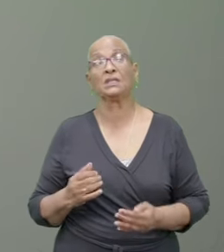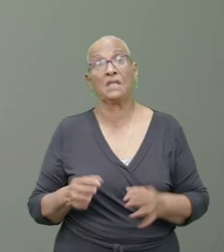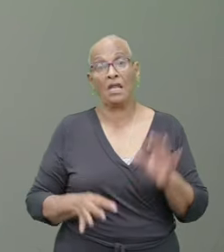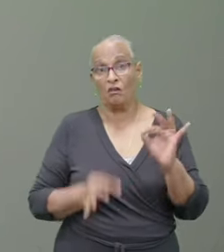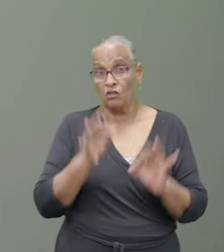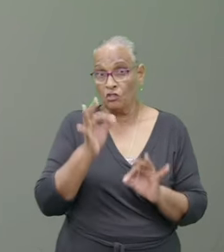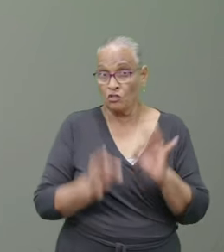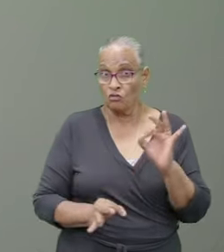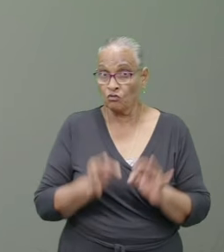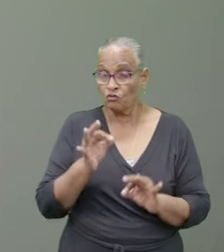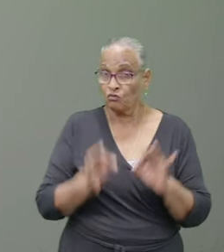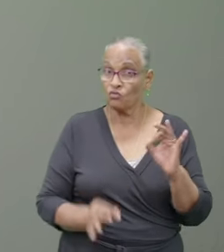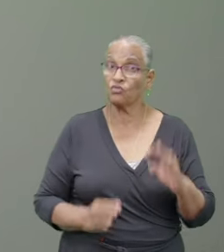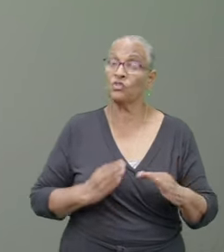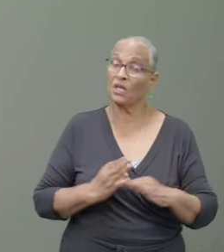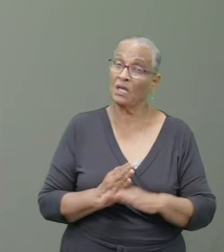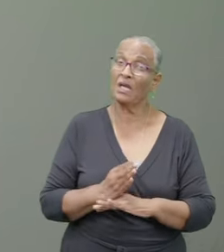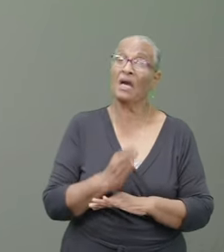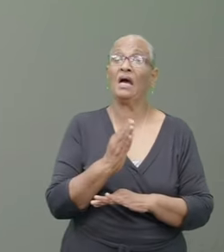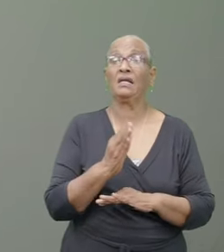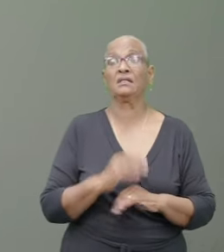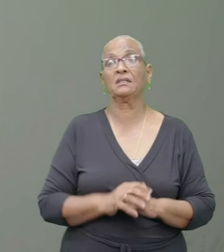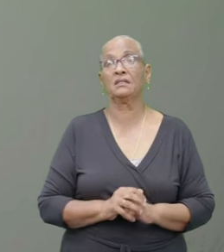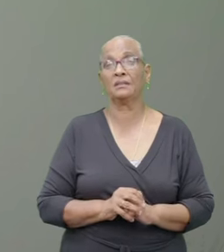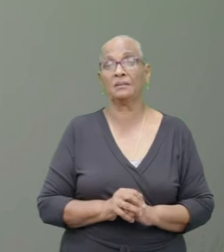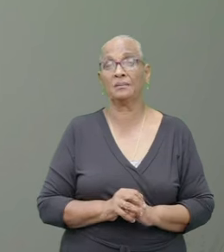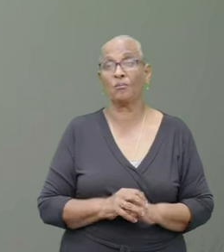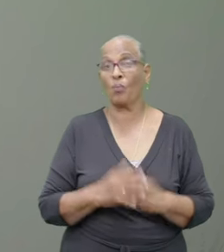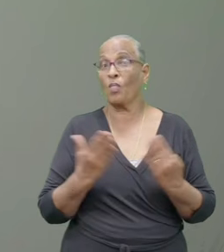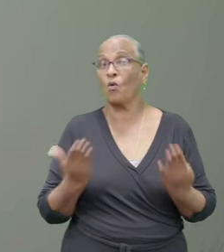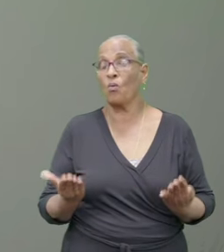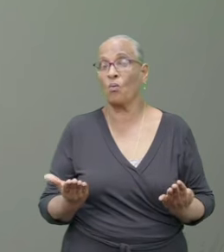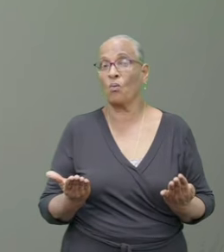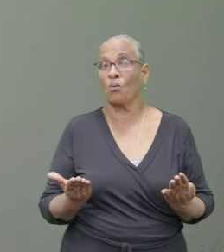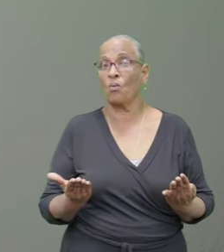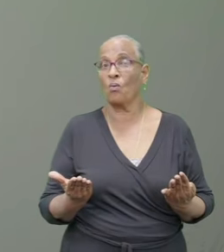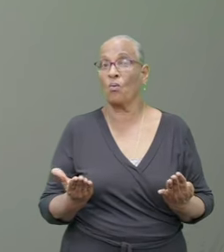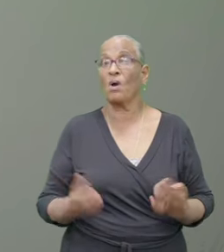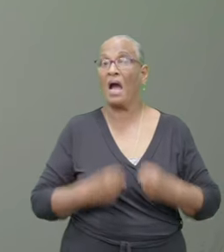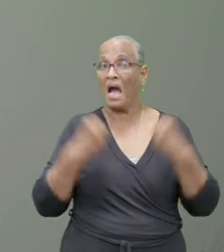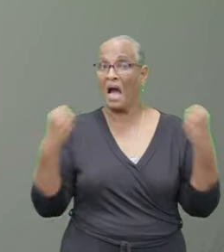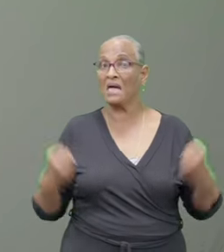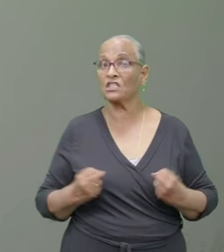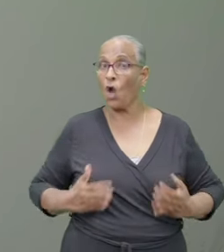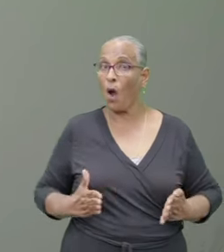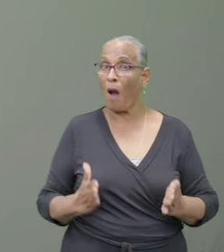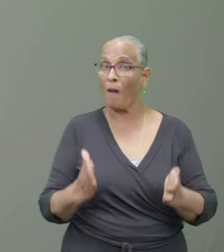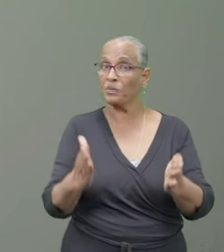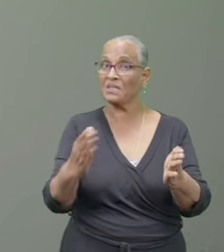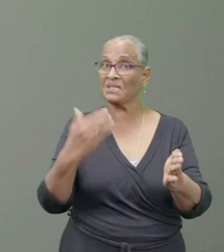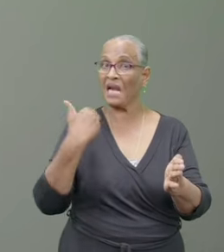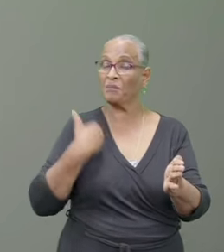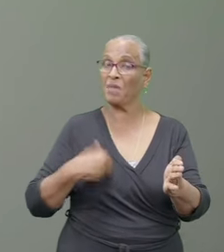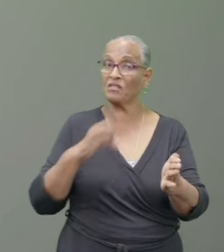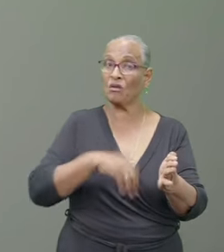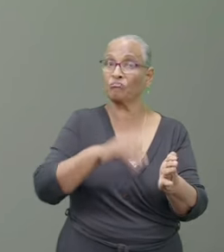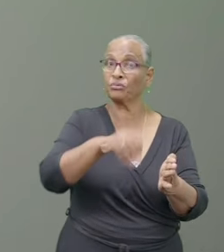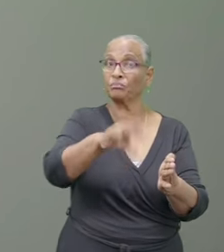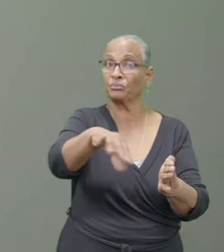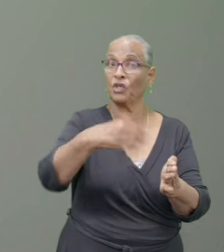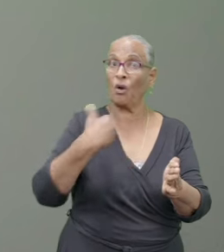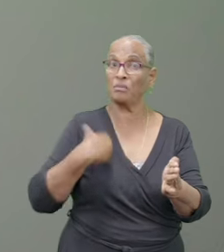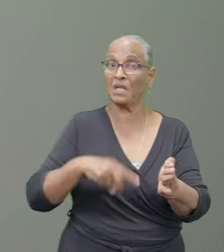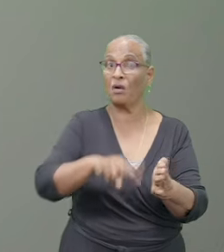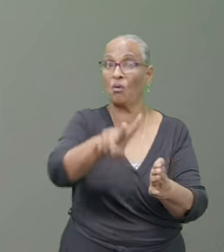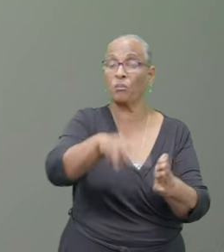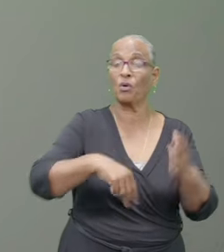vorige week of 2 weken terug over die acties die gaande waren. De rechter heeft daar een duidelijke uitspraak